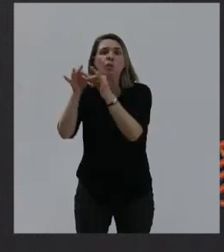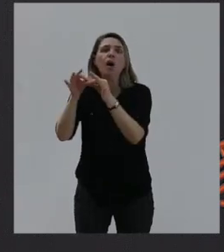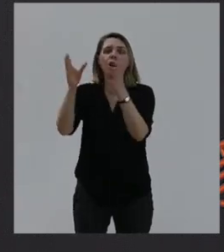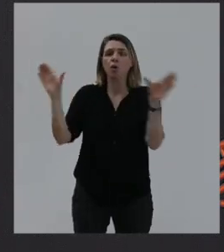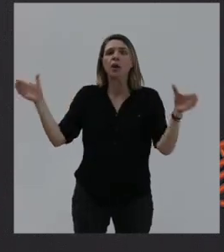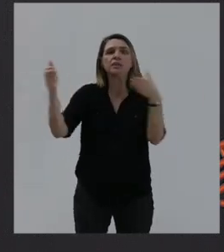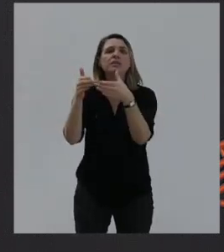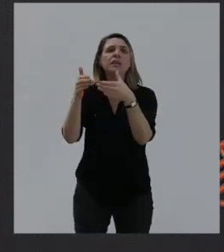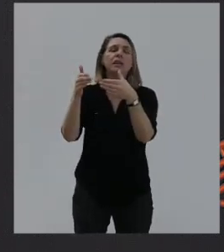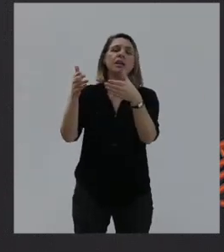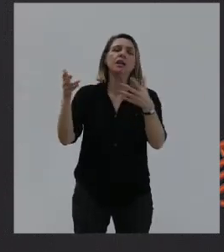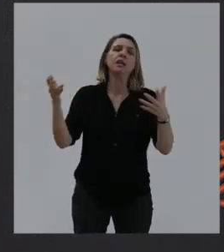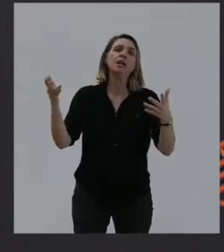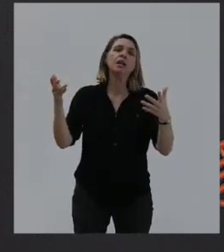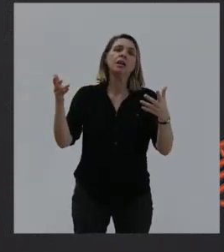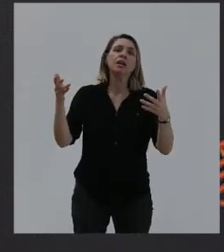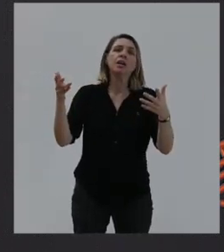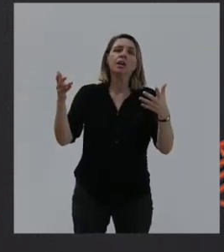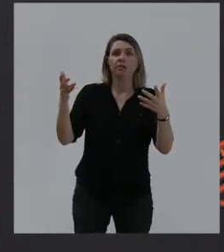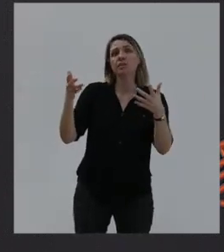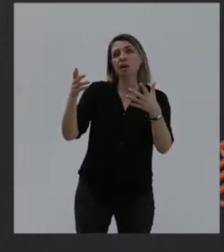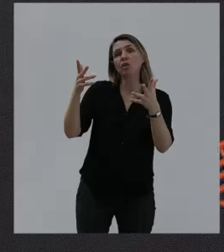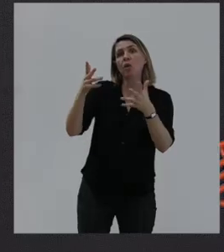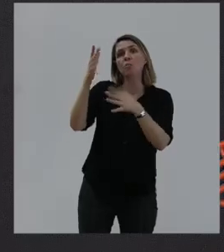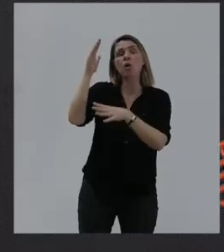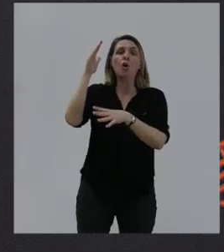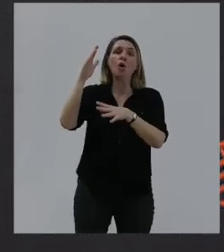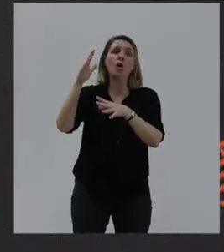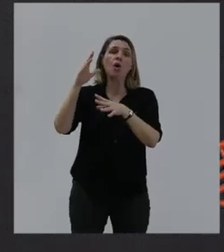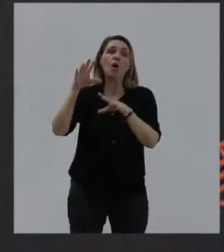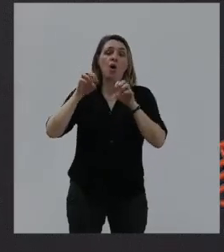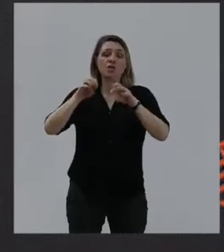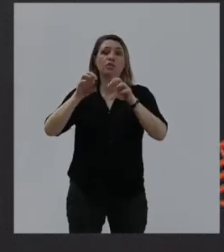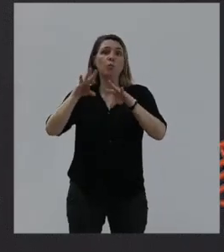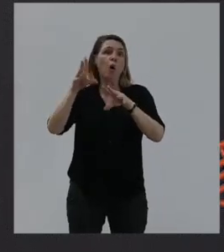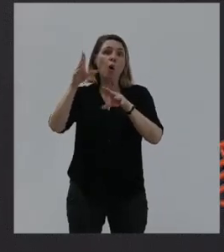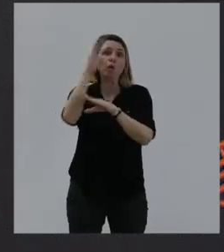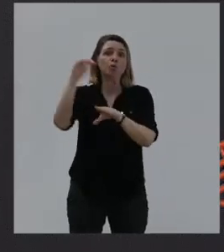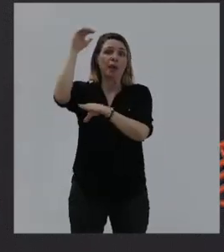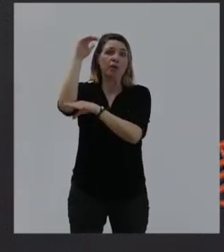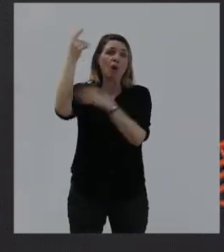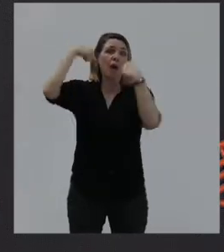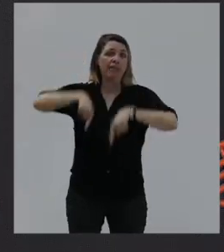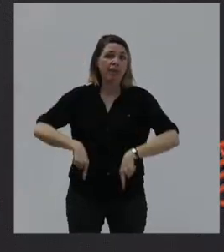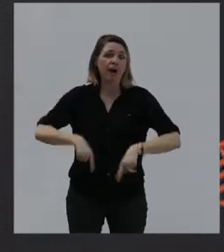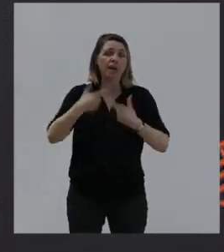collectivités, les acteurs de l'enseignement supérieur et de la recherche, pardon, l'État. Voilà, je me